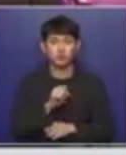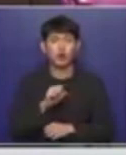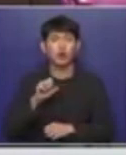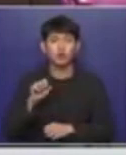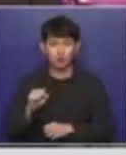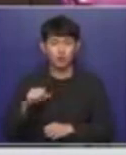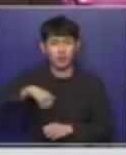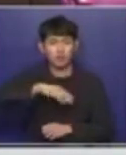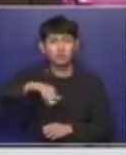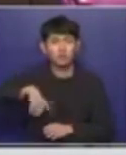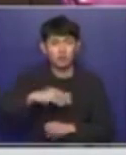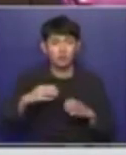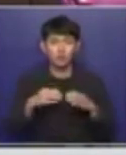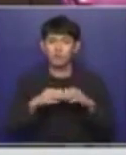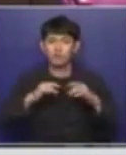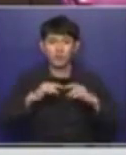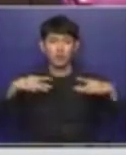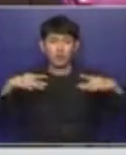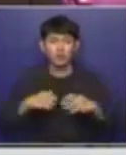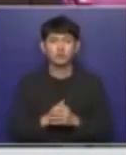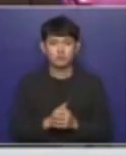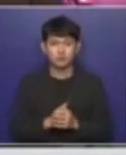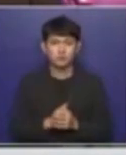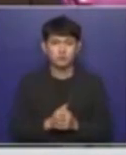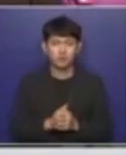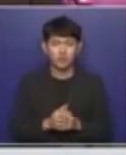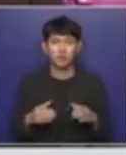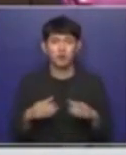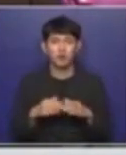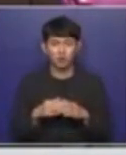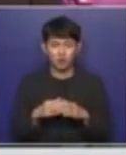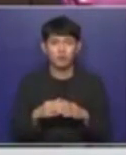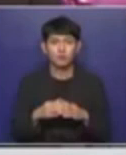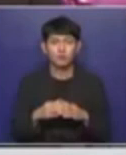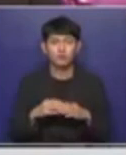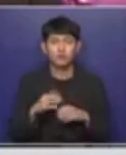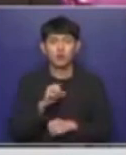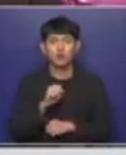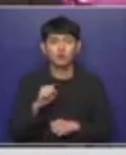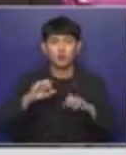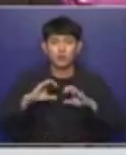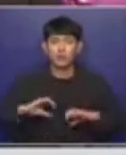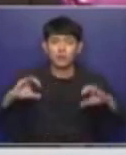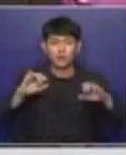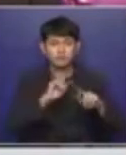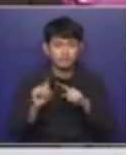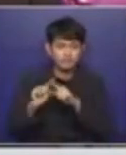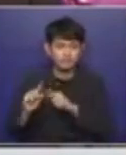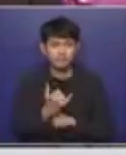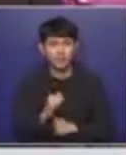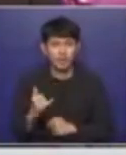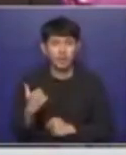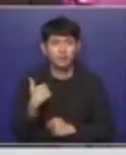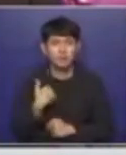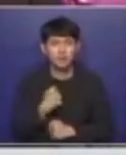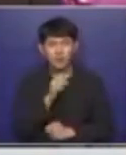รฝ่ายค้านและก็สมาชิกสภาผู้แทนราษฎรฝ่ายรัฐบาลอีกหลายๆท่านที่ได้ตำหนิ